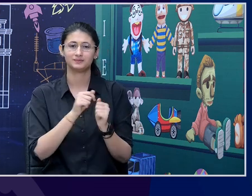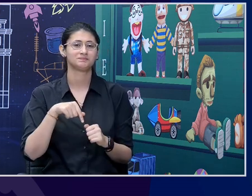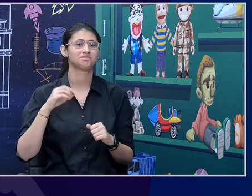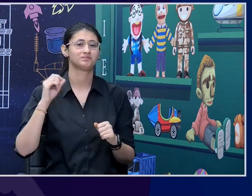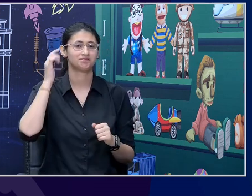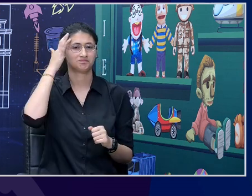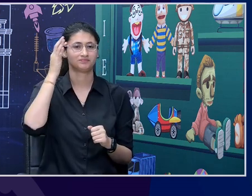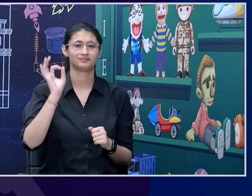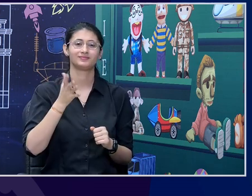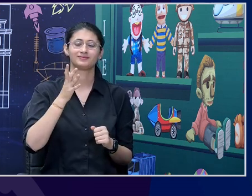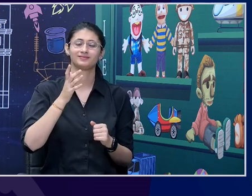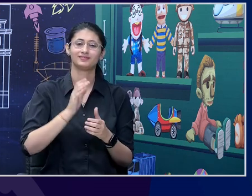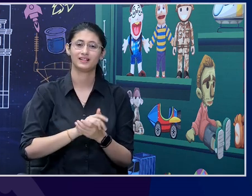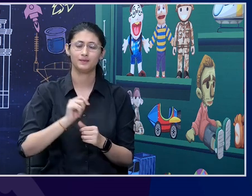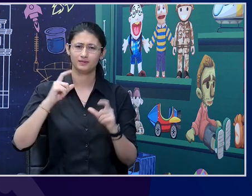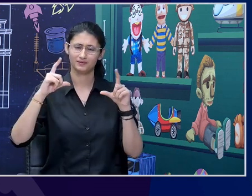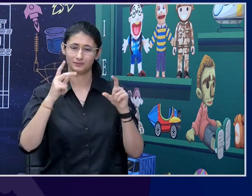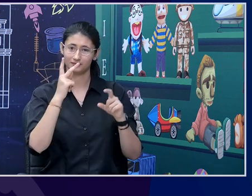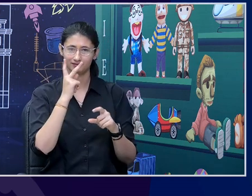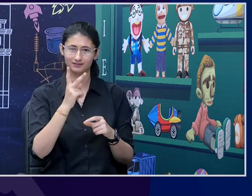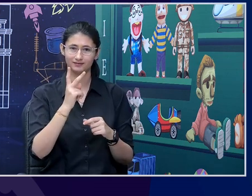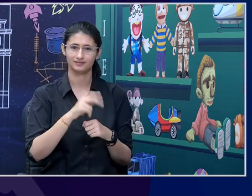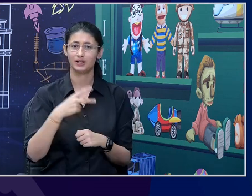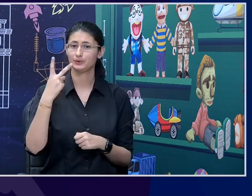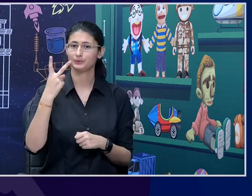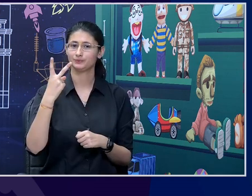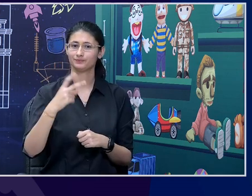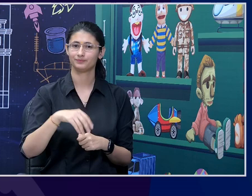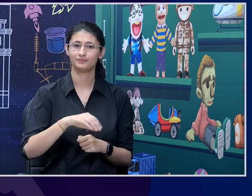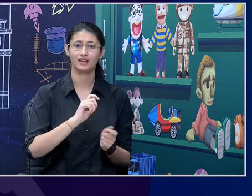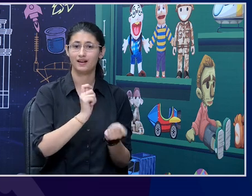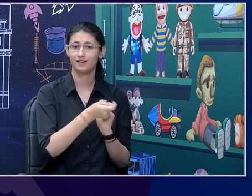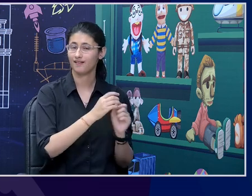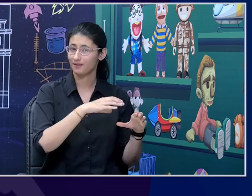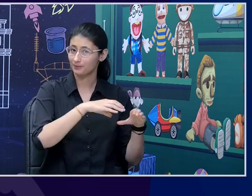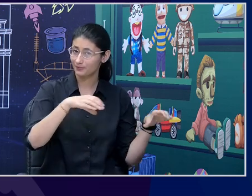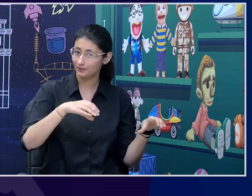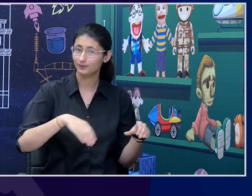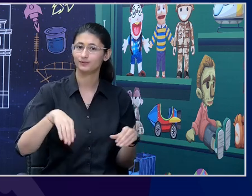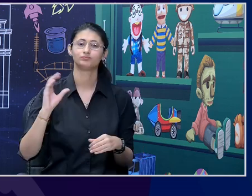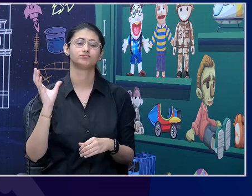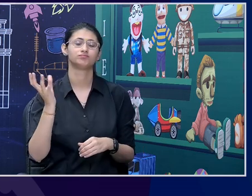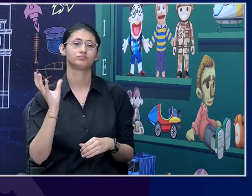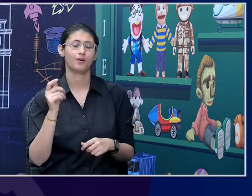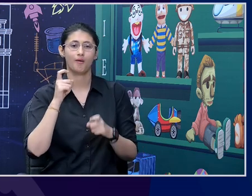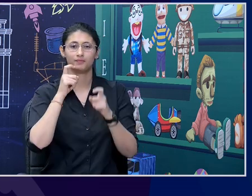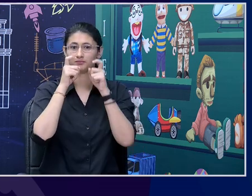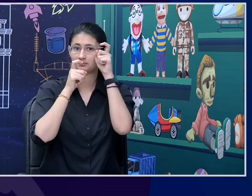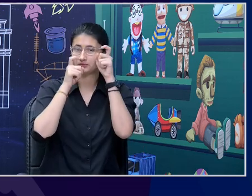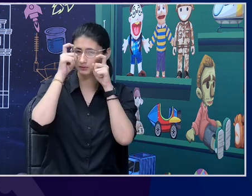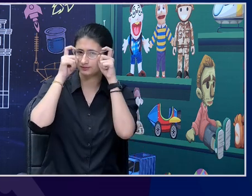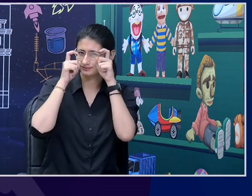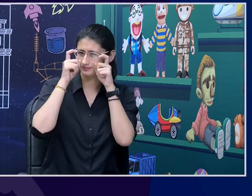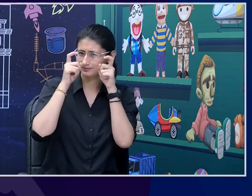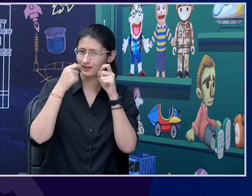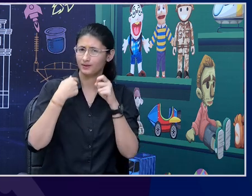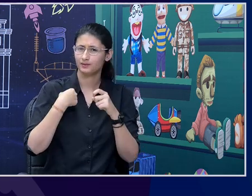गेंद और बल्ला दो चरित्र जो दिखाई दे रहे हैं दो चीज उनके एक्सप्रेशन को उनके जो